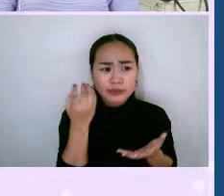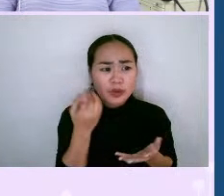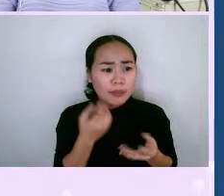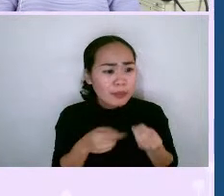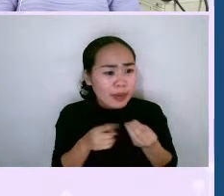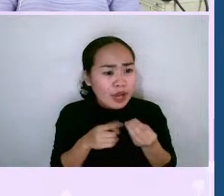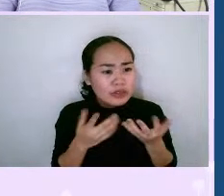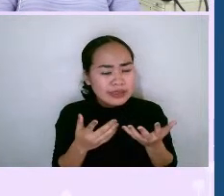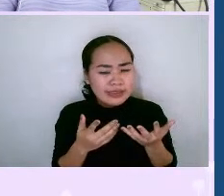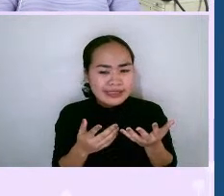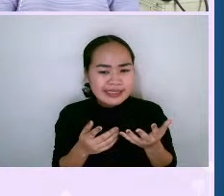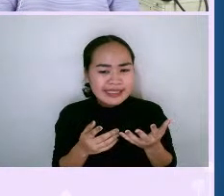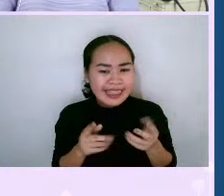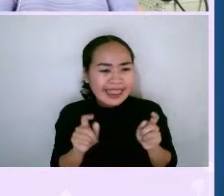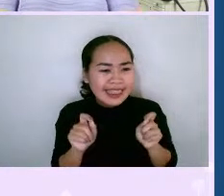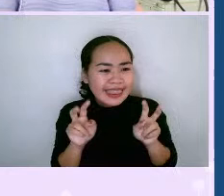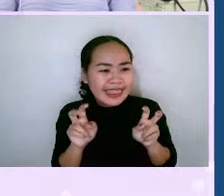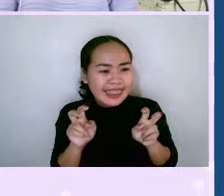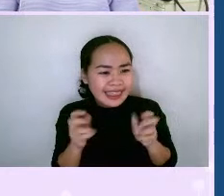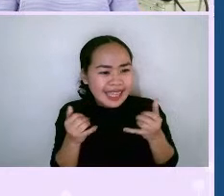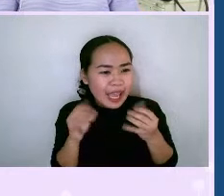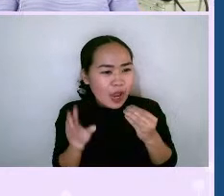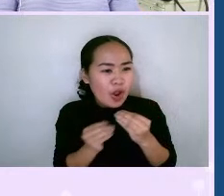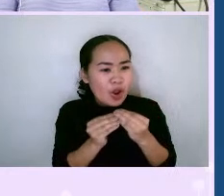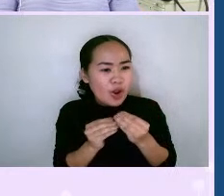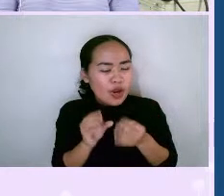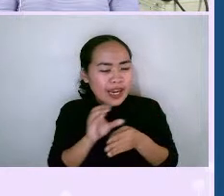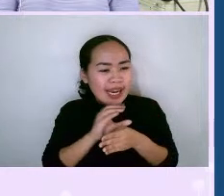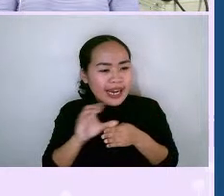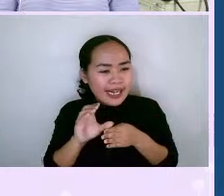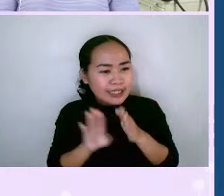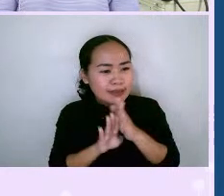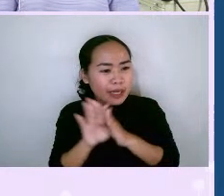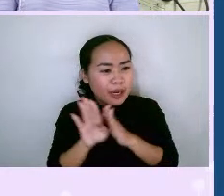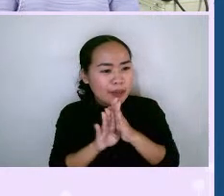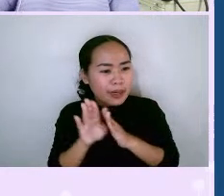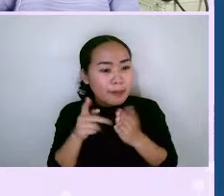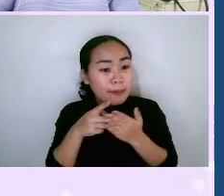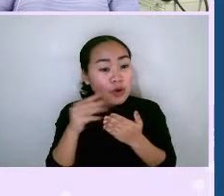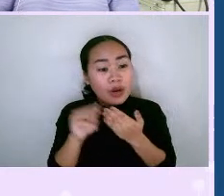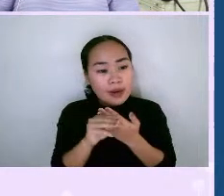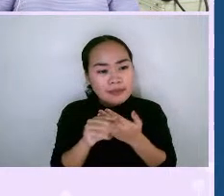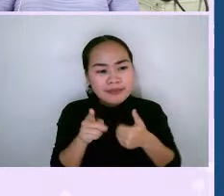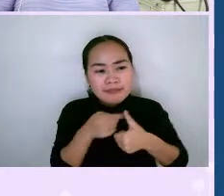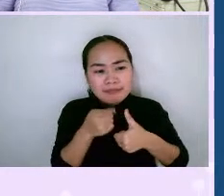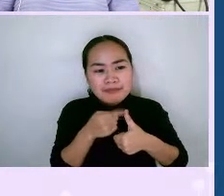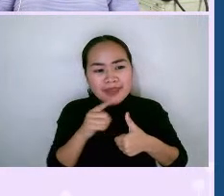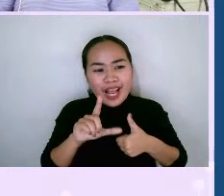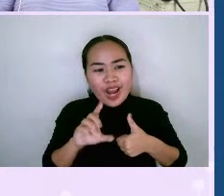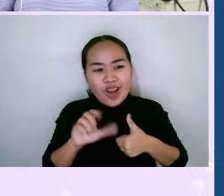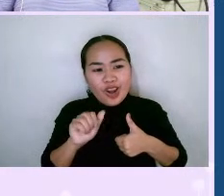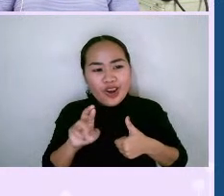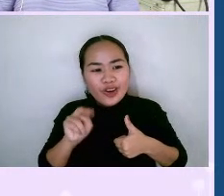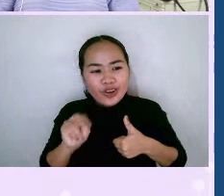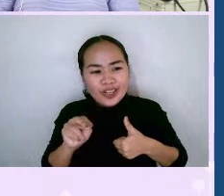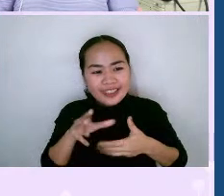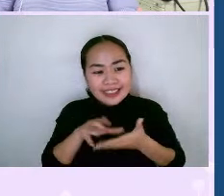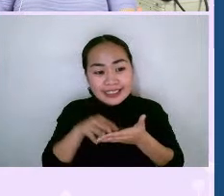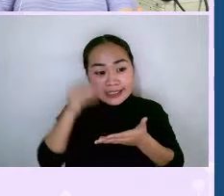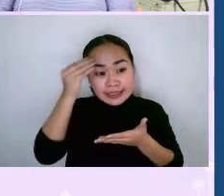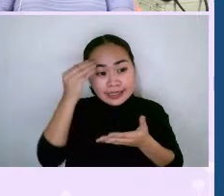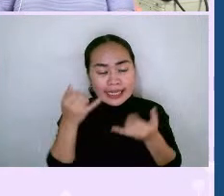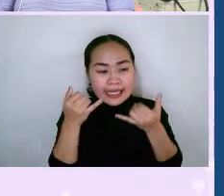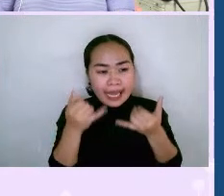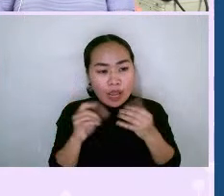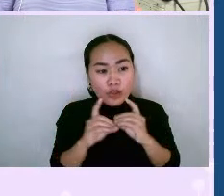ating tema sa Career Development Support Program ay ang ating Learn. Okay, so sa department din po natin,